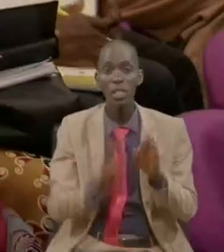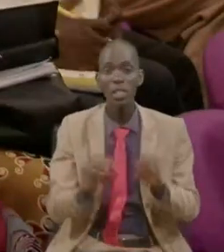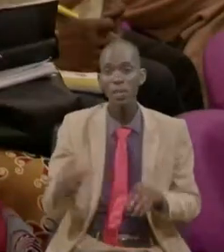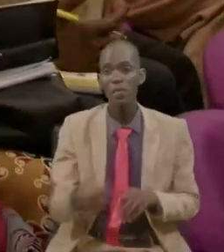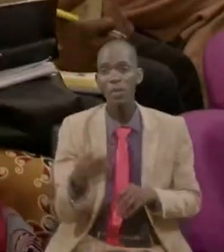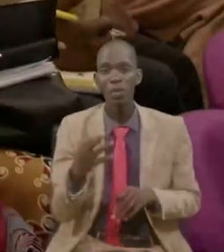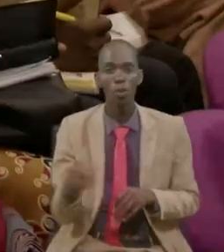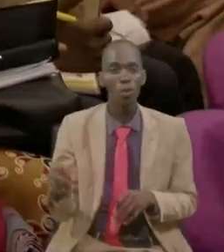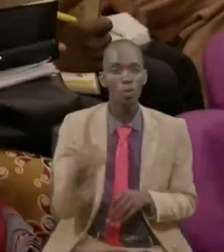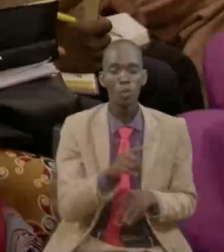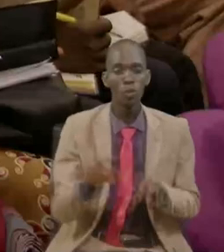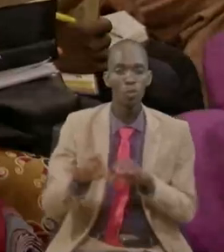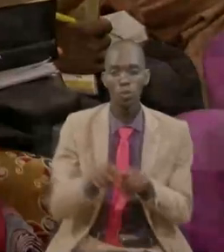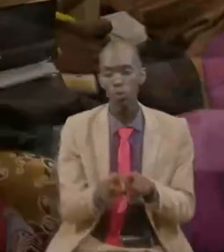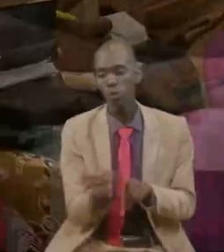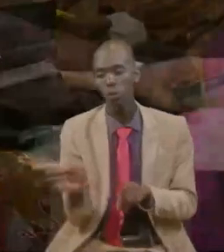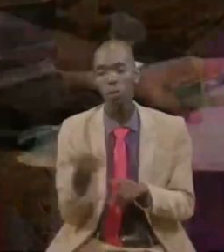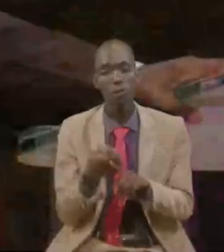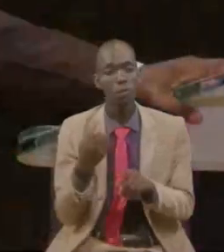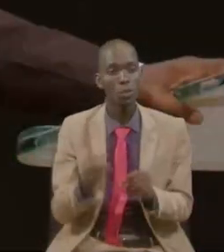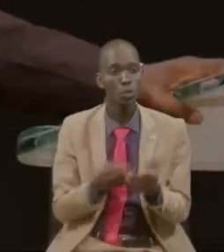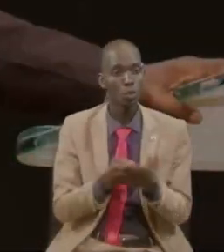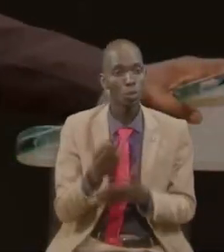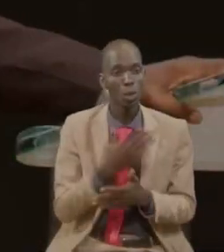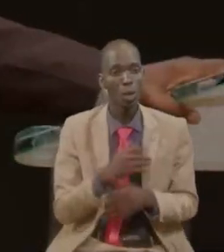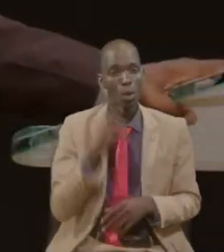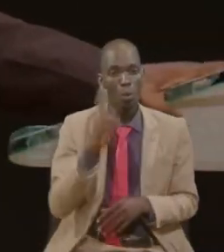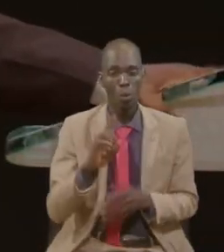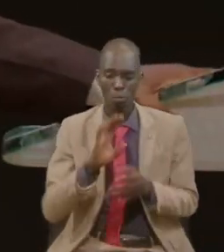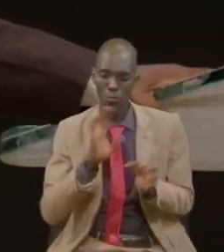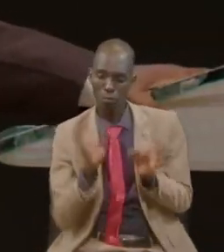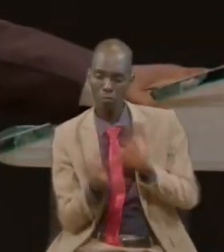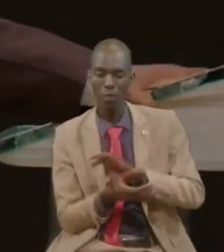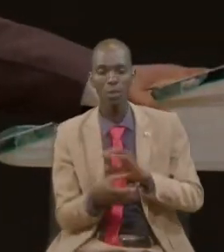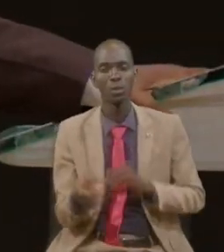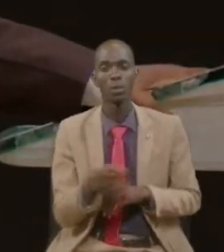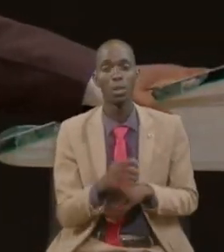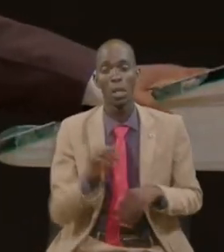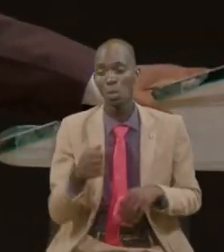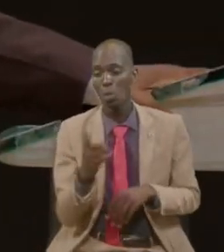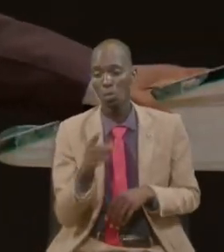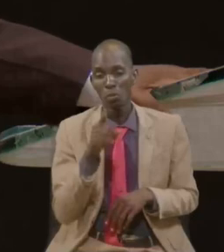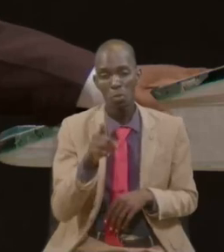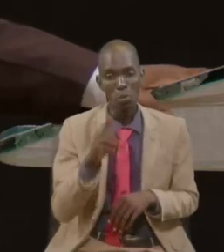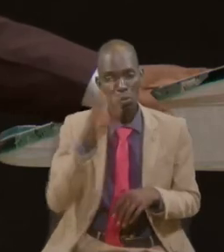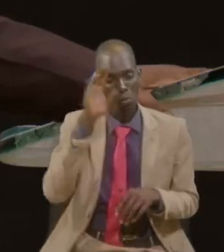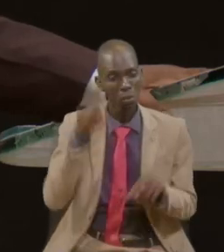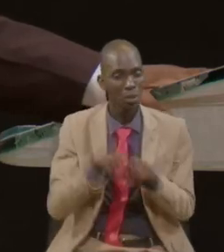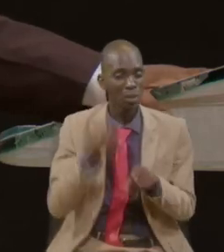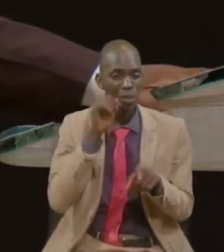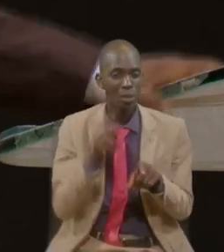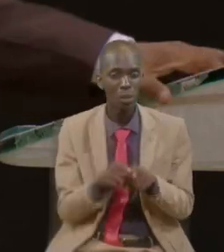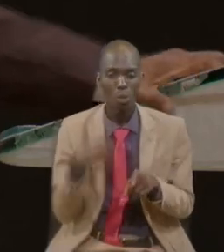Mes frères, si quelqu'un parmi vous s'est égaré loin de la vérité, qu'un autre l'y ramène, mes frères,